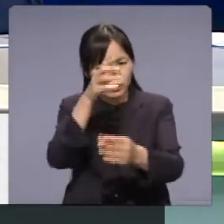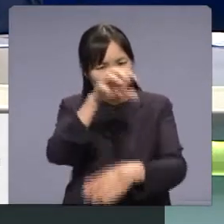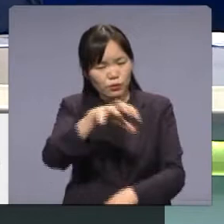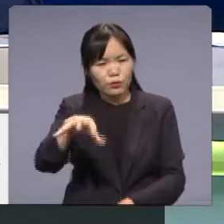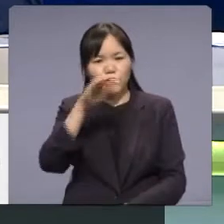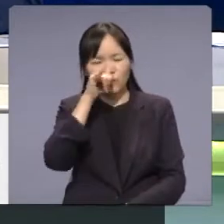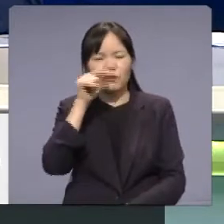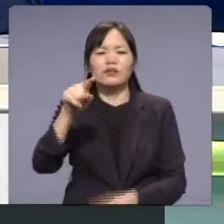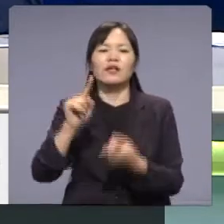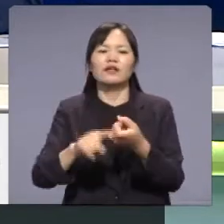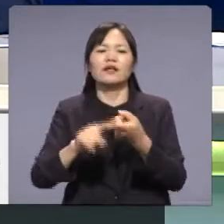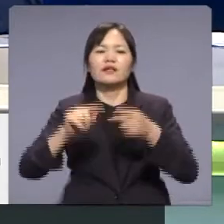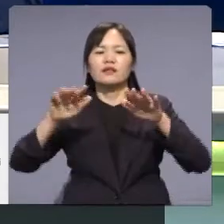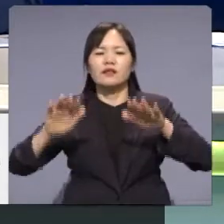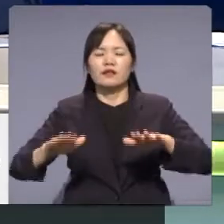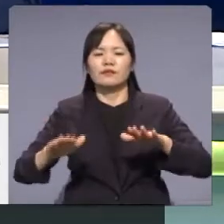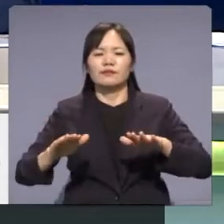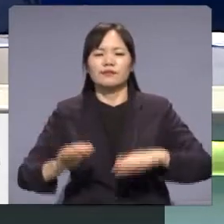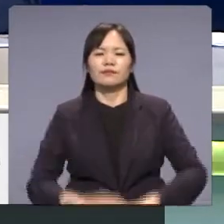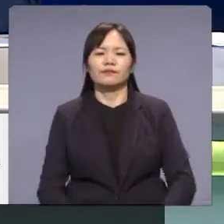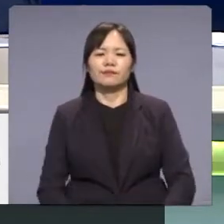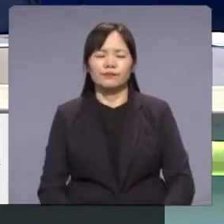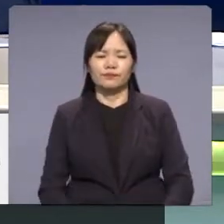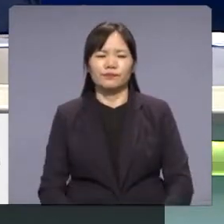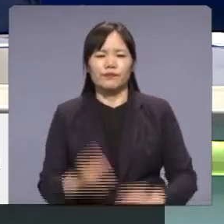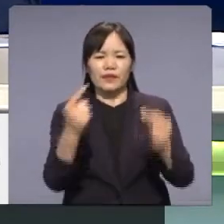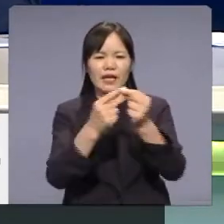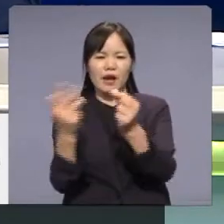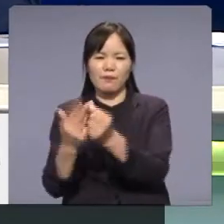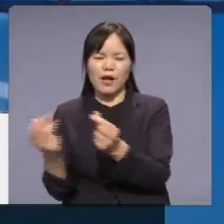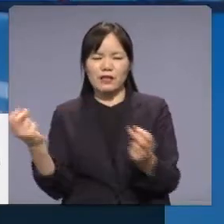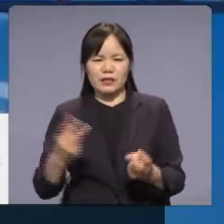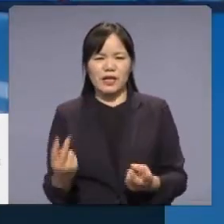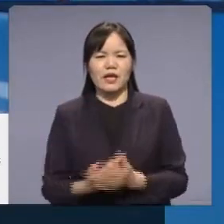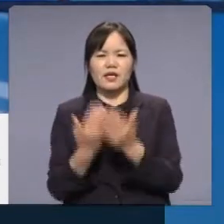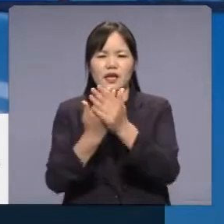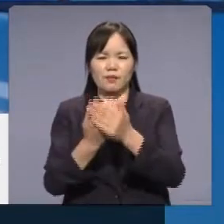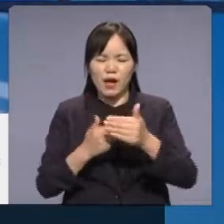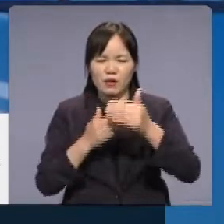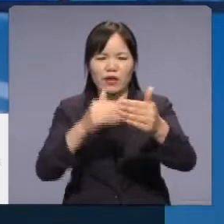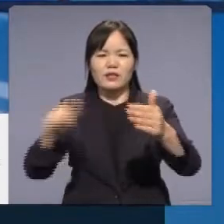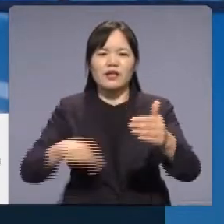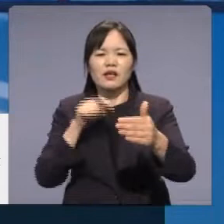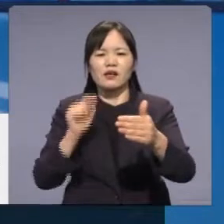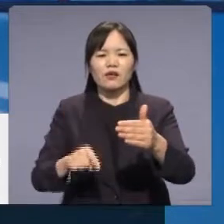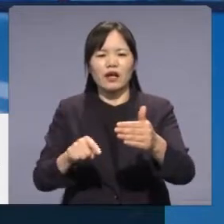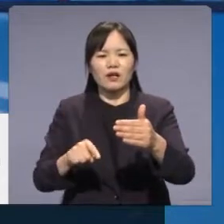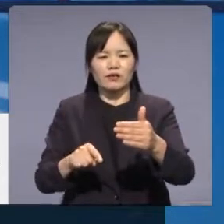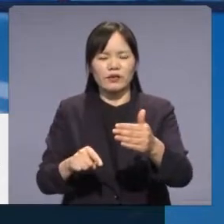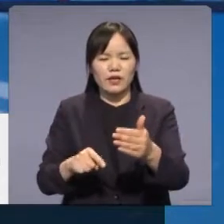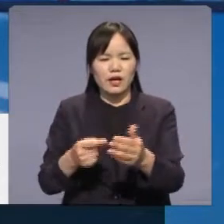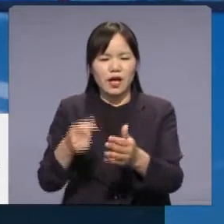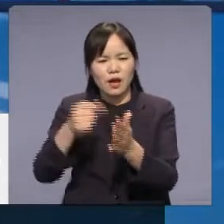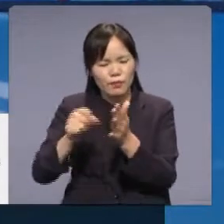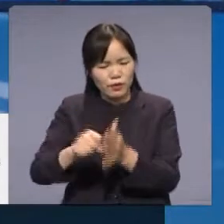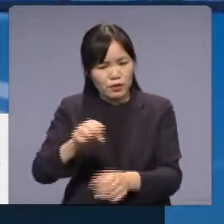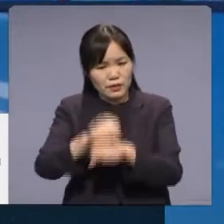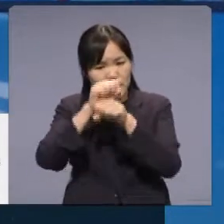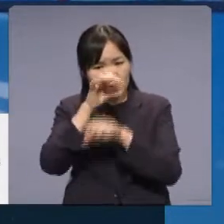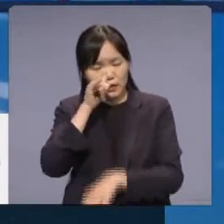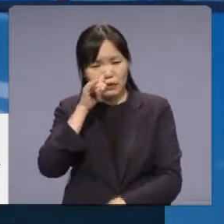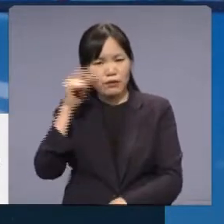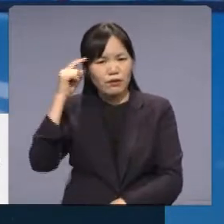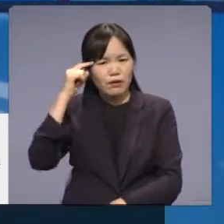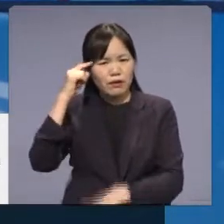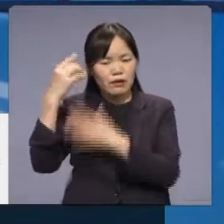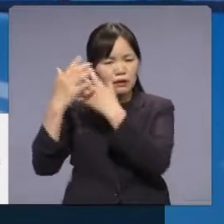그 부분이 지금 현재 예. 그 내양 18부두 재개발을 하기 위한 과정 중에 지금 화물이 조금 있는 거고 상상